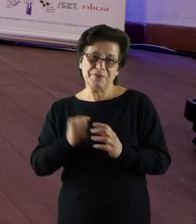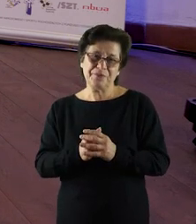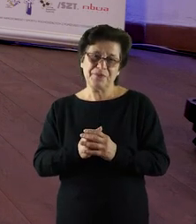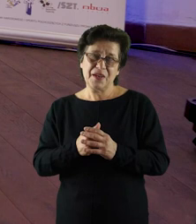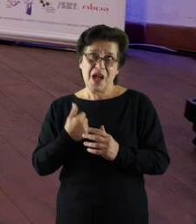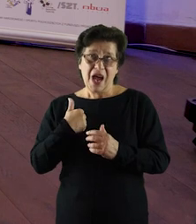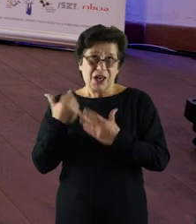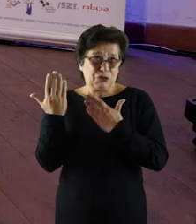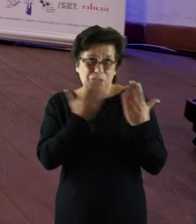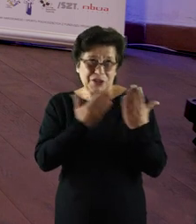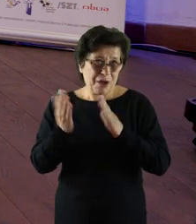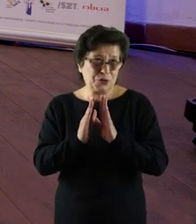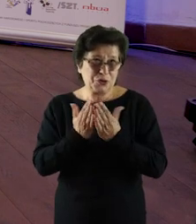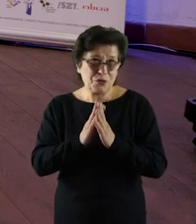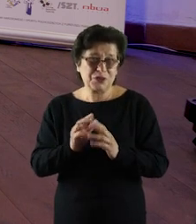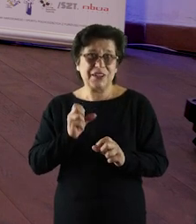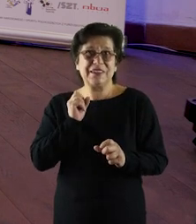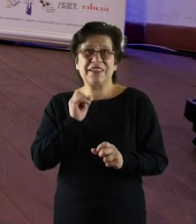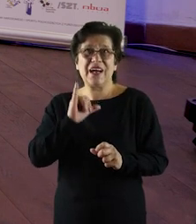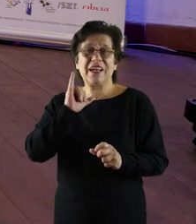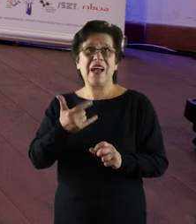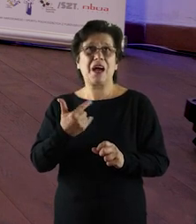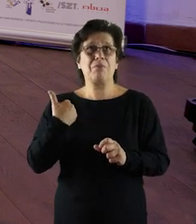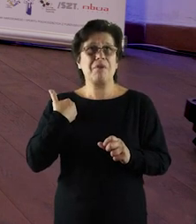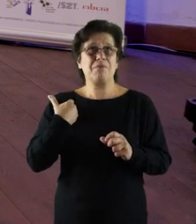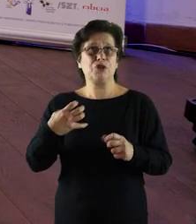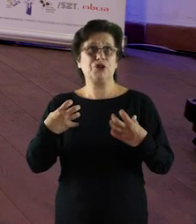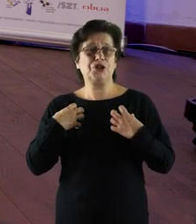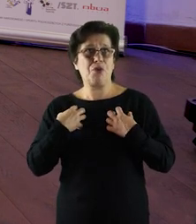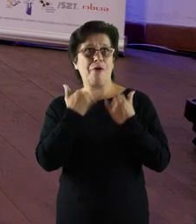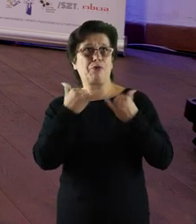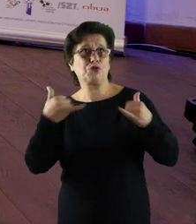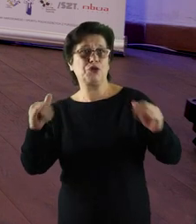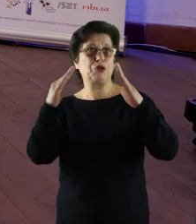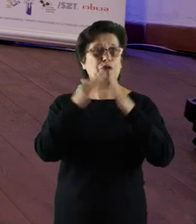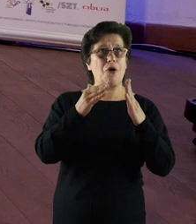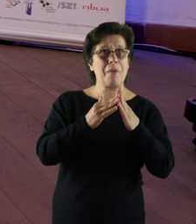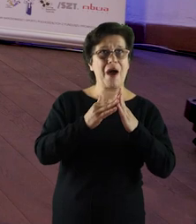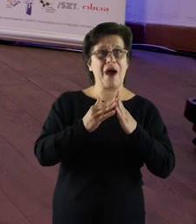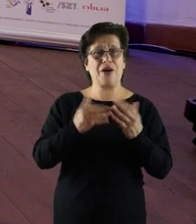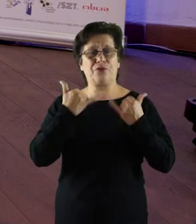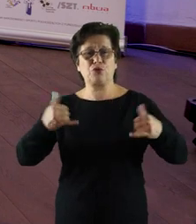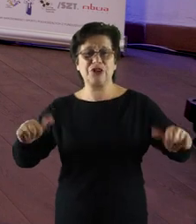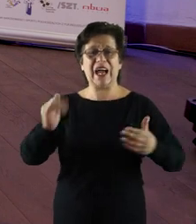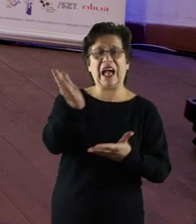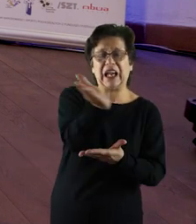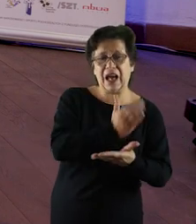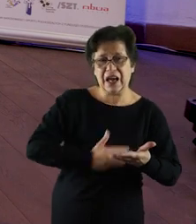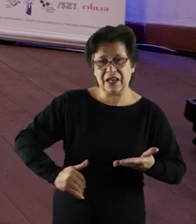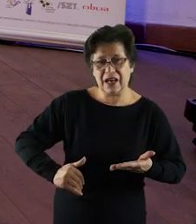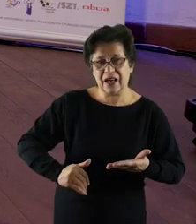czyjegoś życia. To tak, jakbym żyła w wielu krajach, w wielu domach, to tak, jakbym uczestniczyła